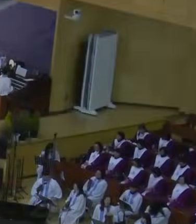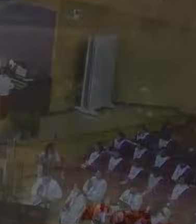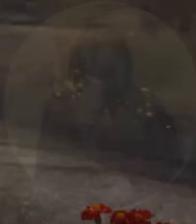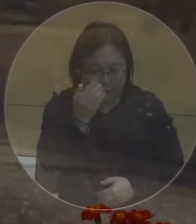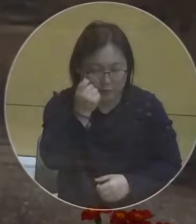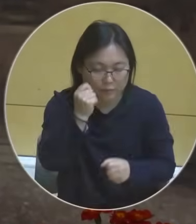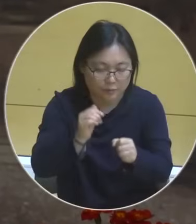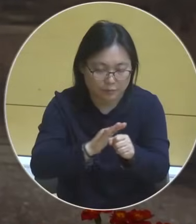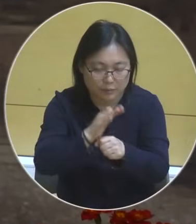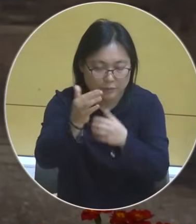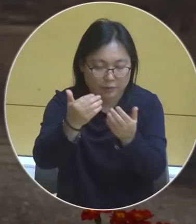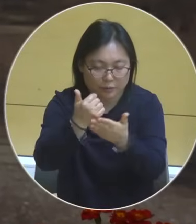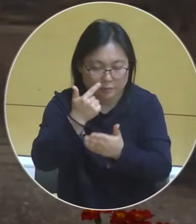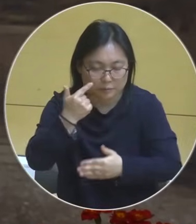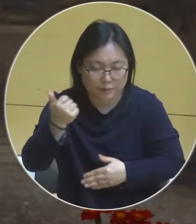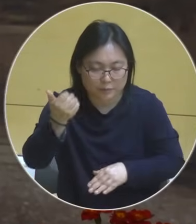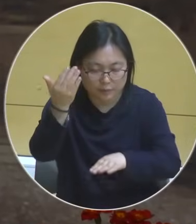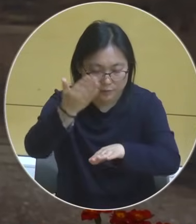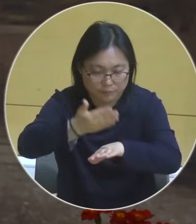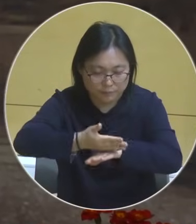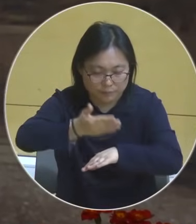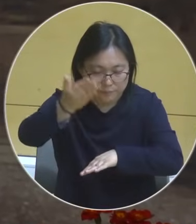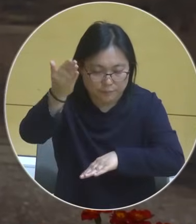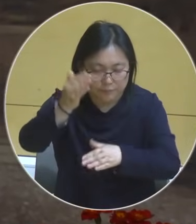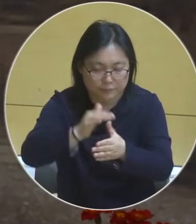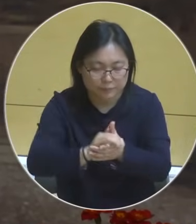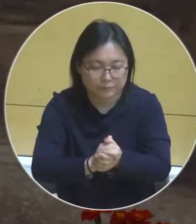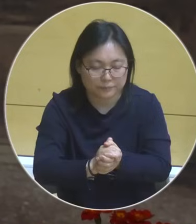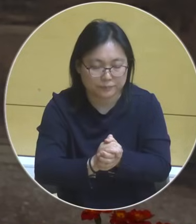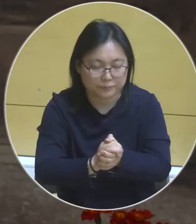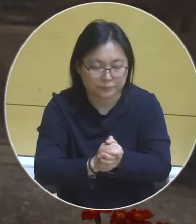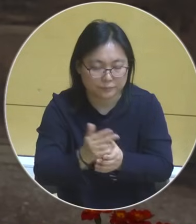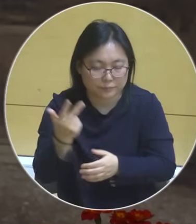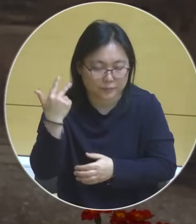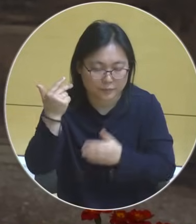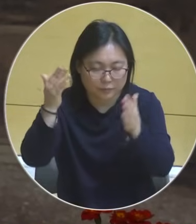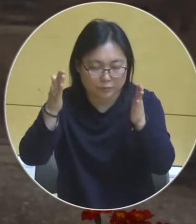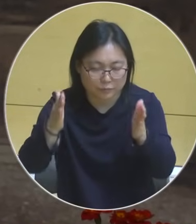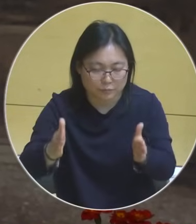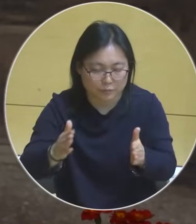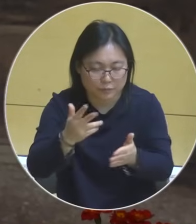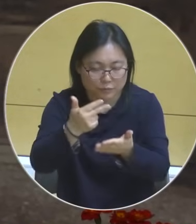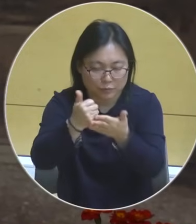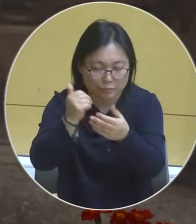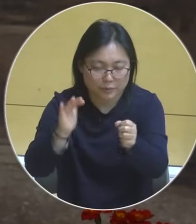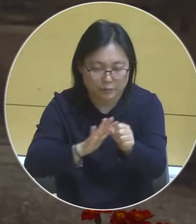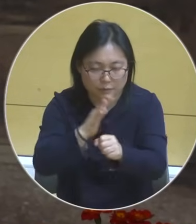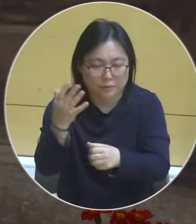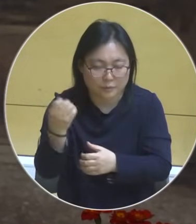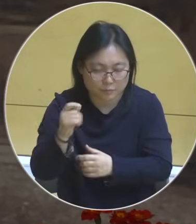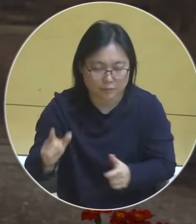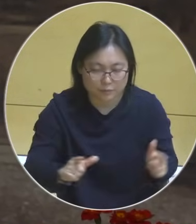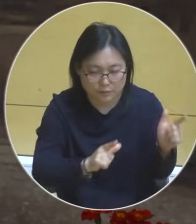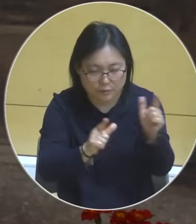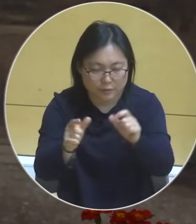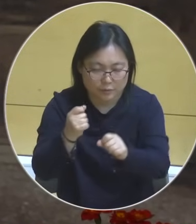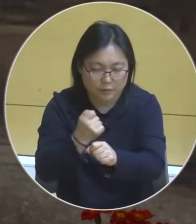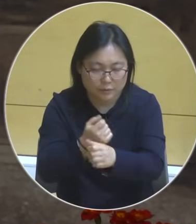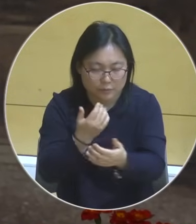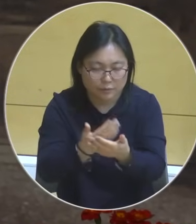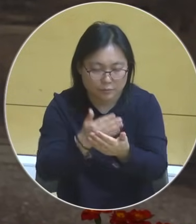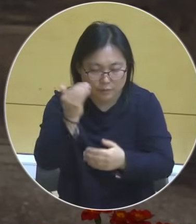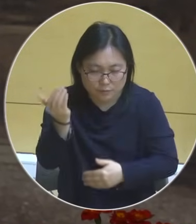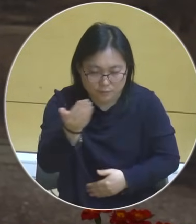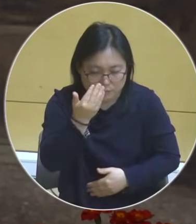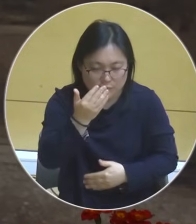거룩하고 자비로우신 하나님 아버지, 감사합니다. 지난 한 주간도 주의 사랑으로 살게 하여 주시고